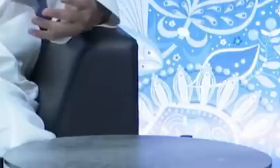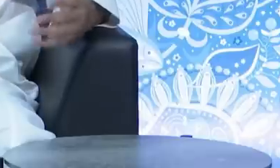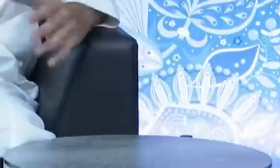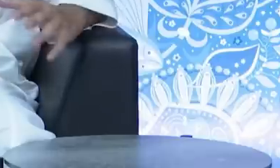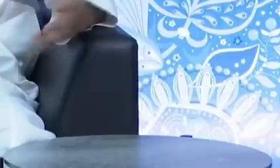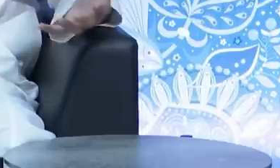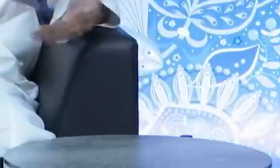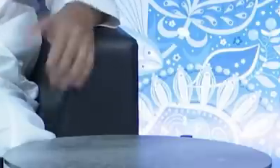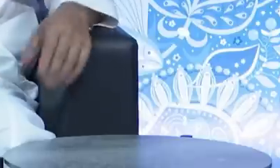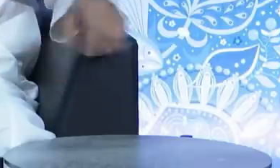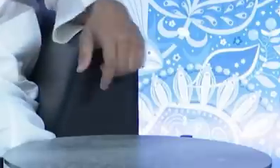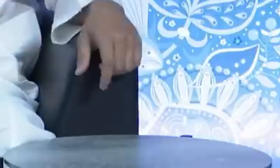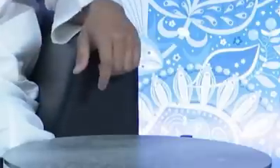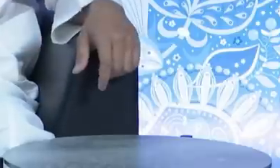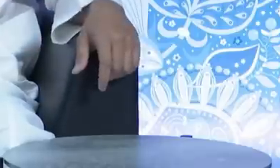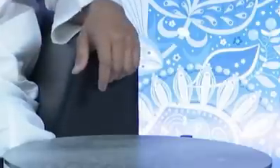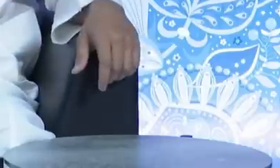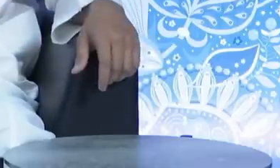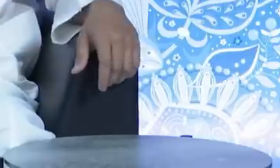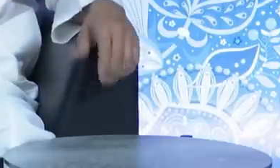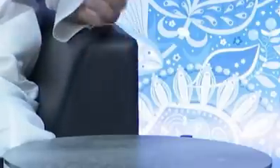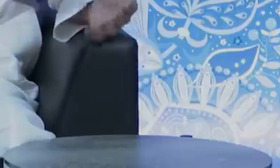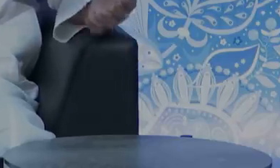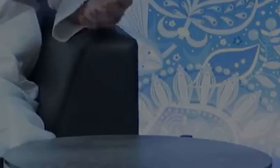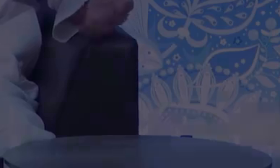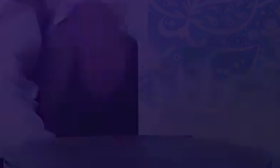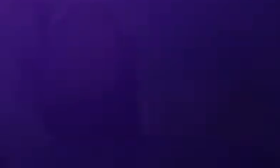mungkin itu pengalaman masing-masing yang berbeda